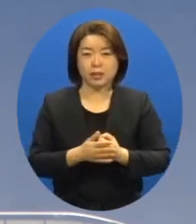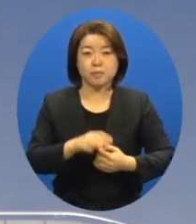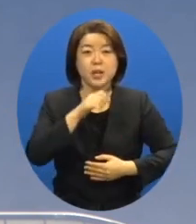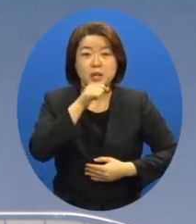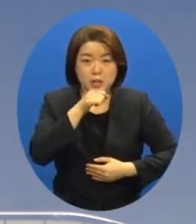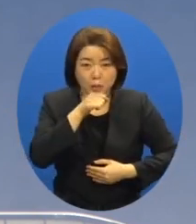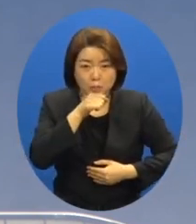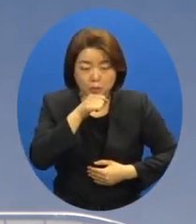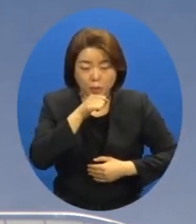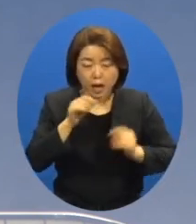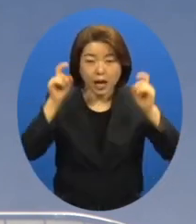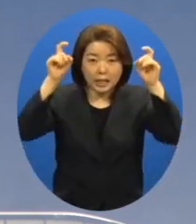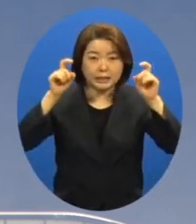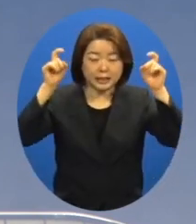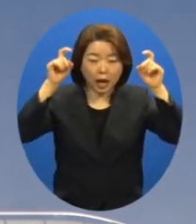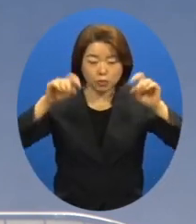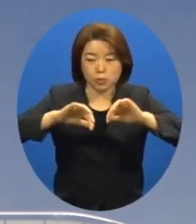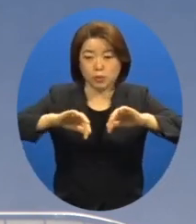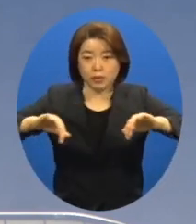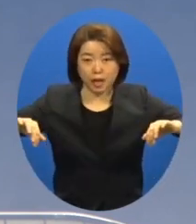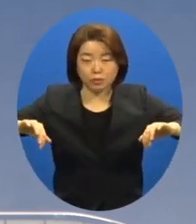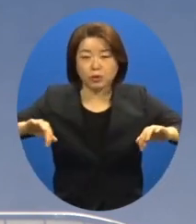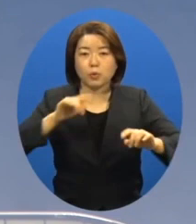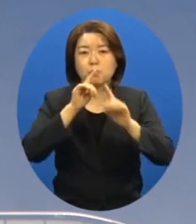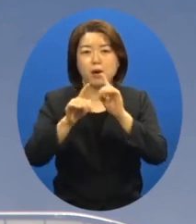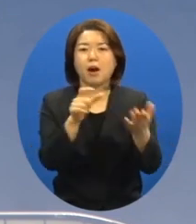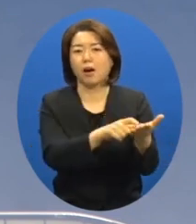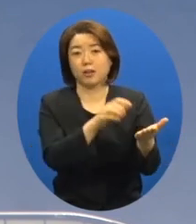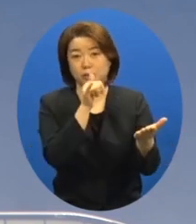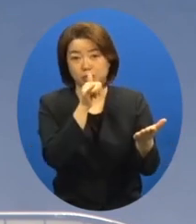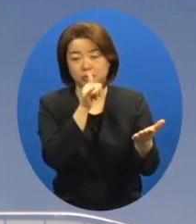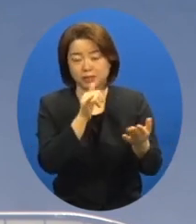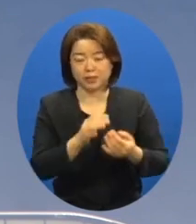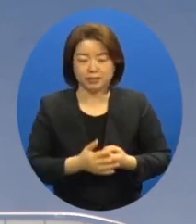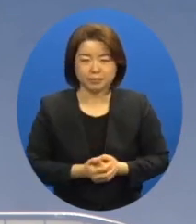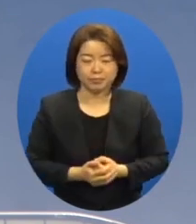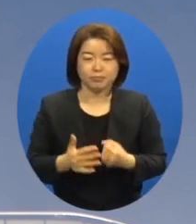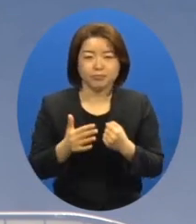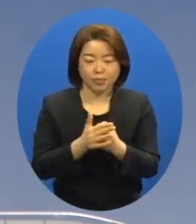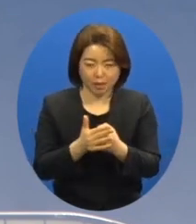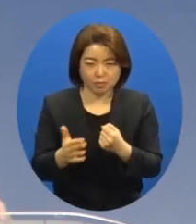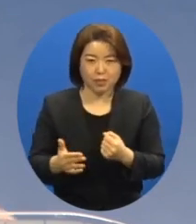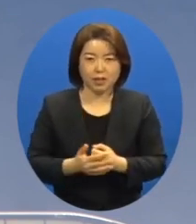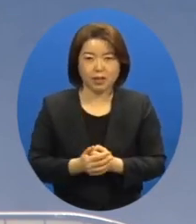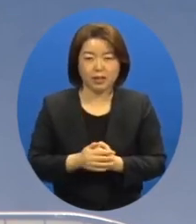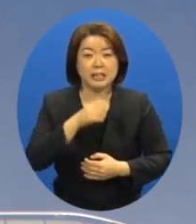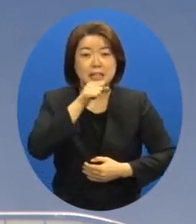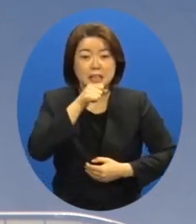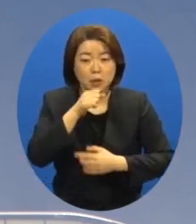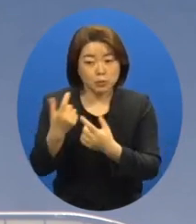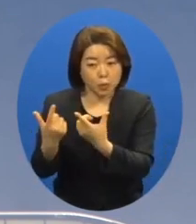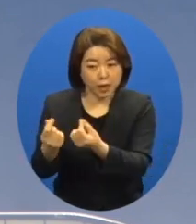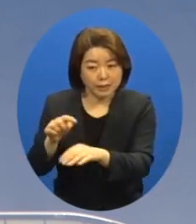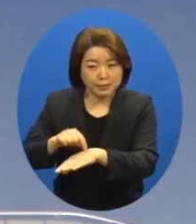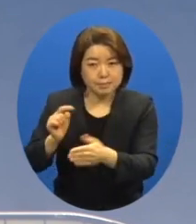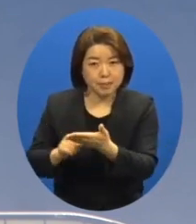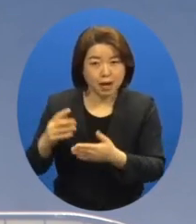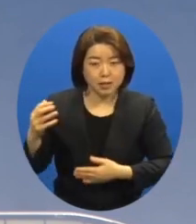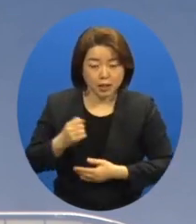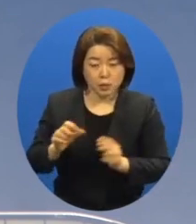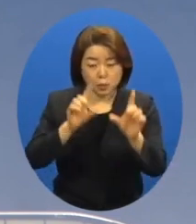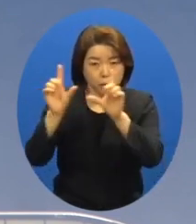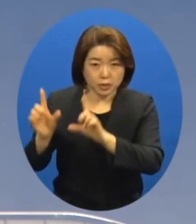염소와 양으로 나누신다고 말씀하셨습니다. 그러니 염소 같은 마음을 가지고 사는